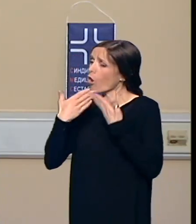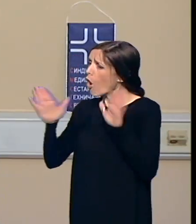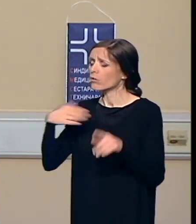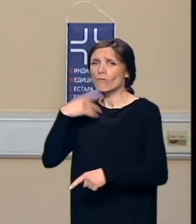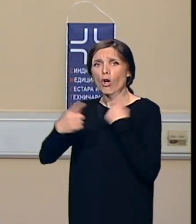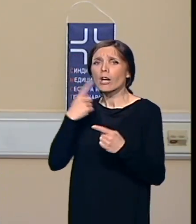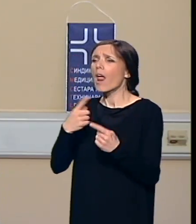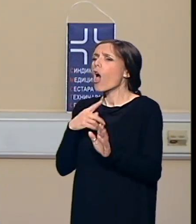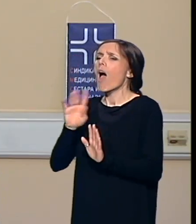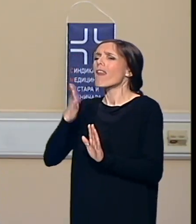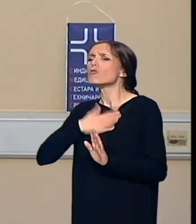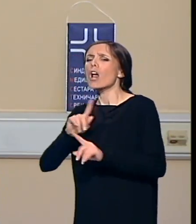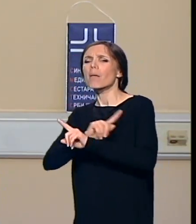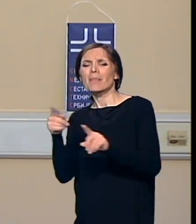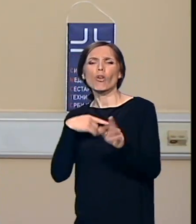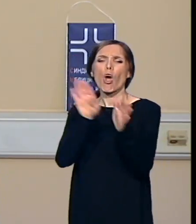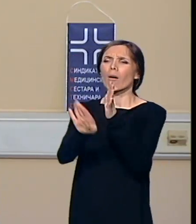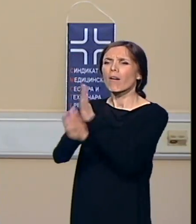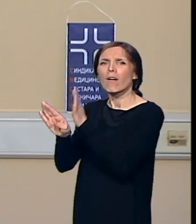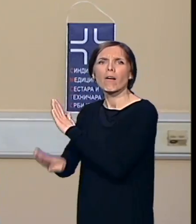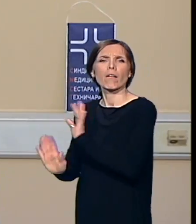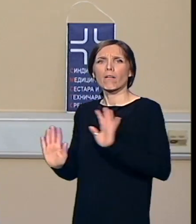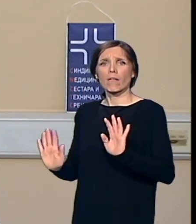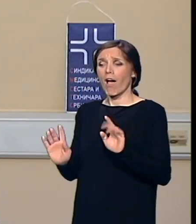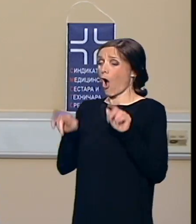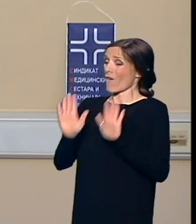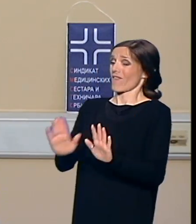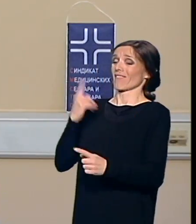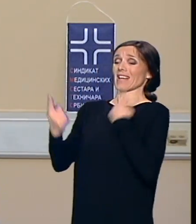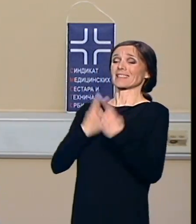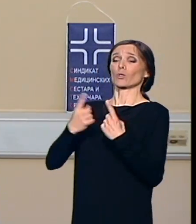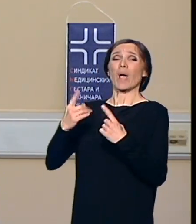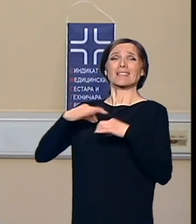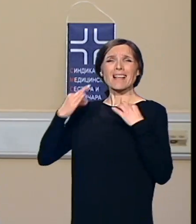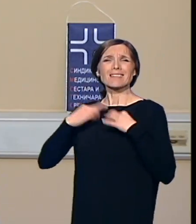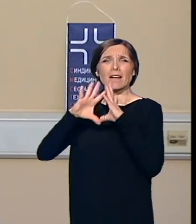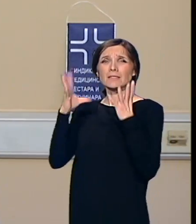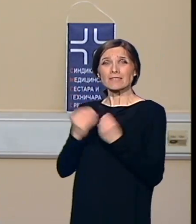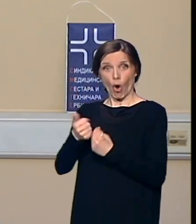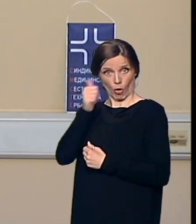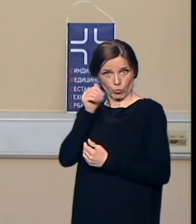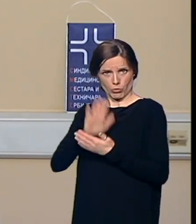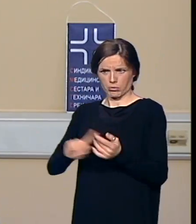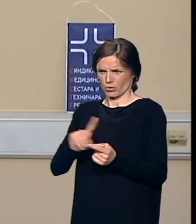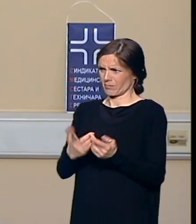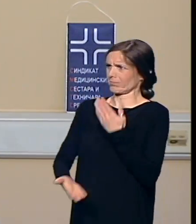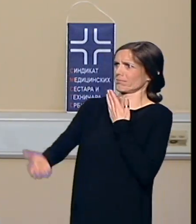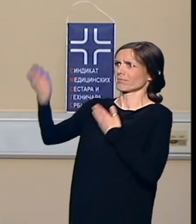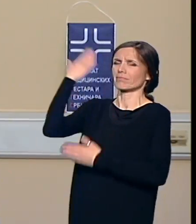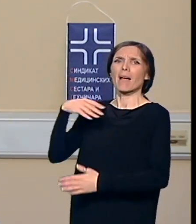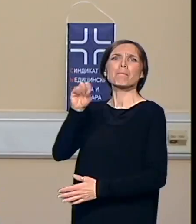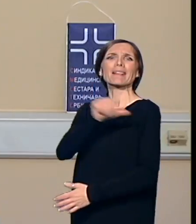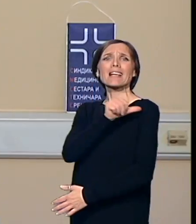da diskriminišemo. Ova situacija u zdravstvu nije od juče. Ona je unazad 15 godina. Oni koji su vodili zdravstvo pre 15